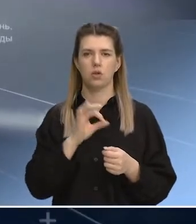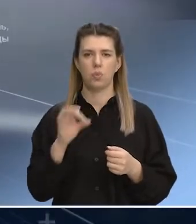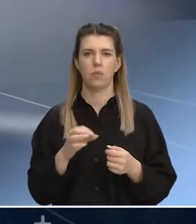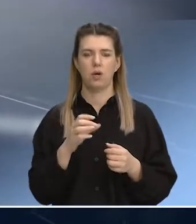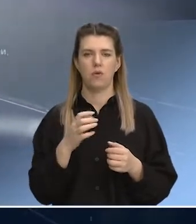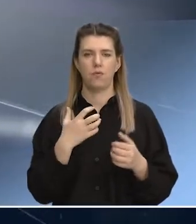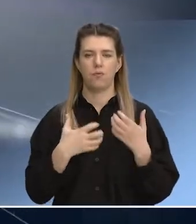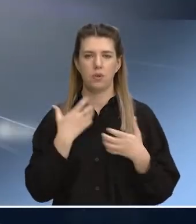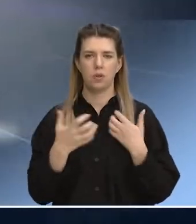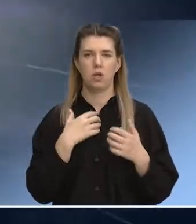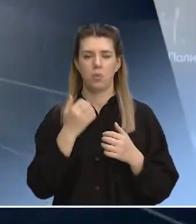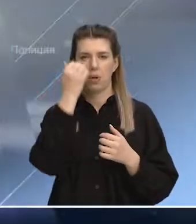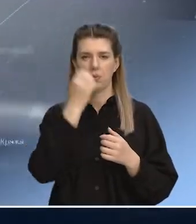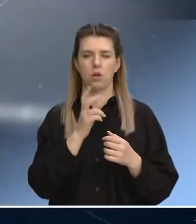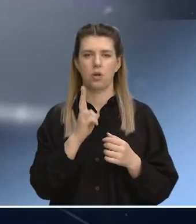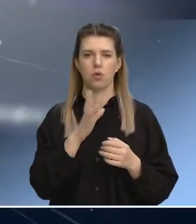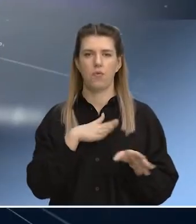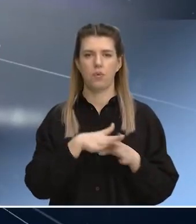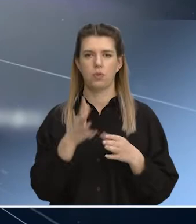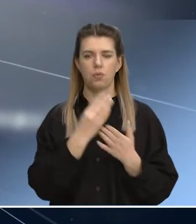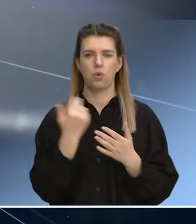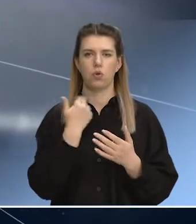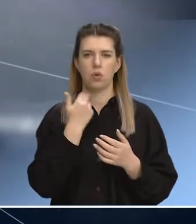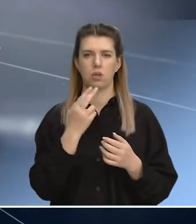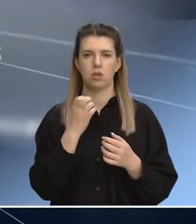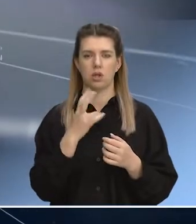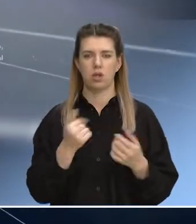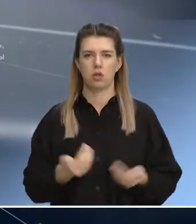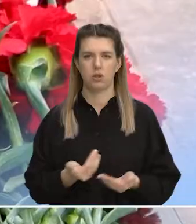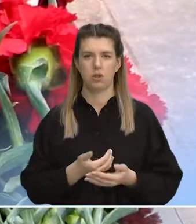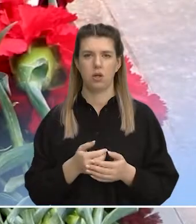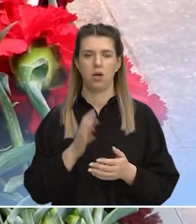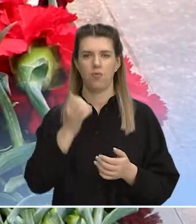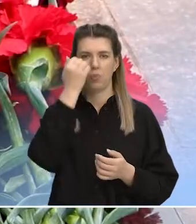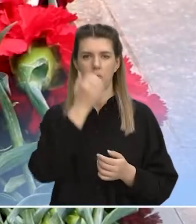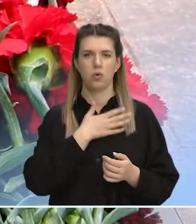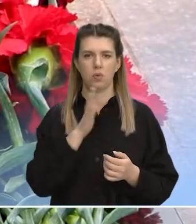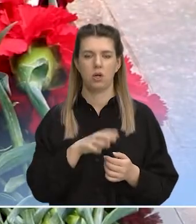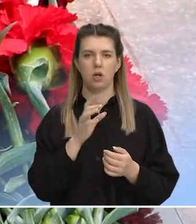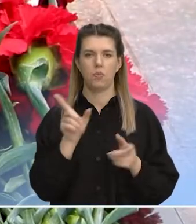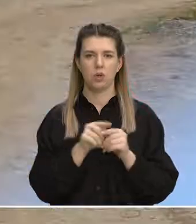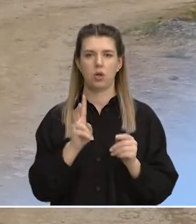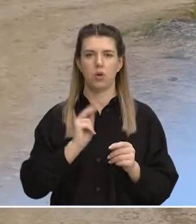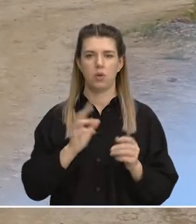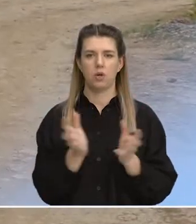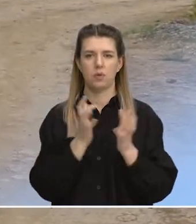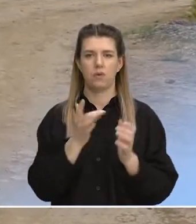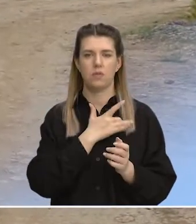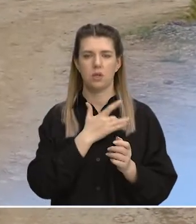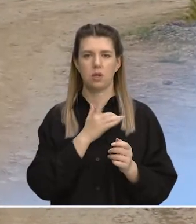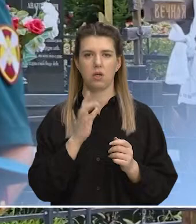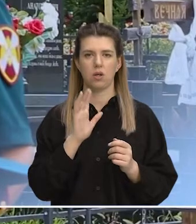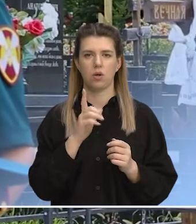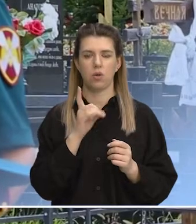особым трепетом чтят память коллег, кто выполнил свой долг ценой жизни. Память о погибших сослуживцах бережно хранится в